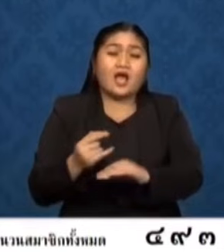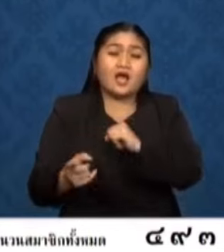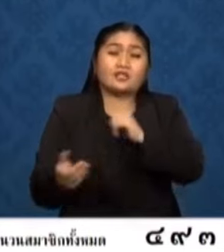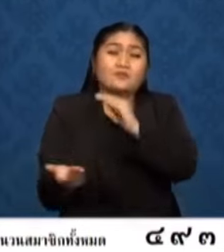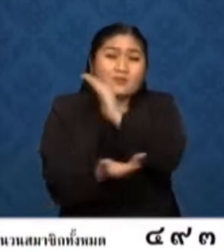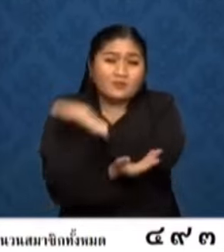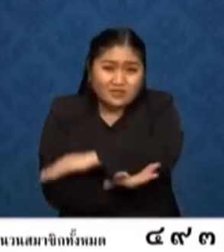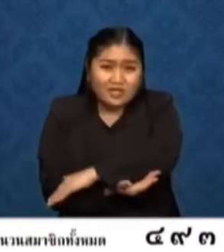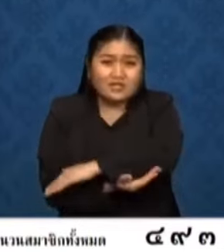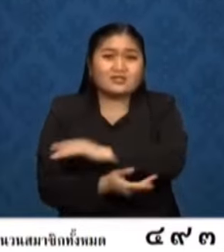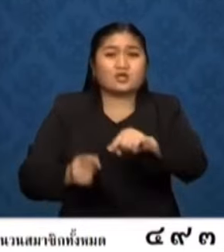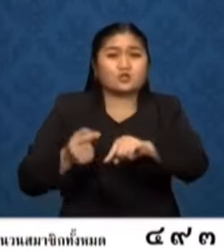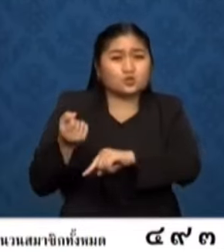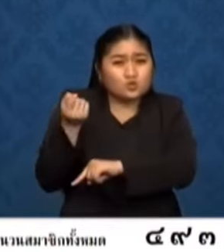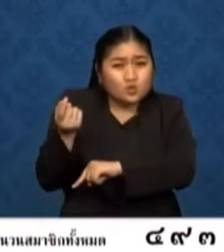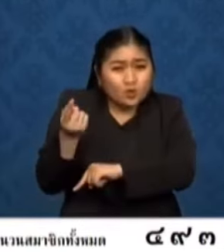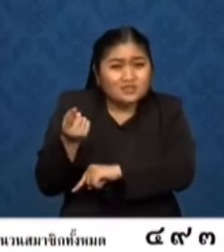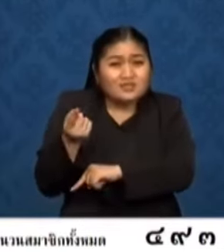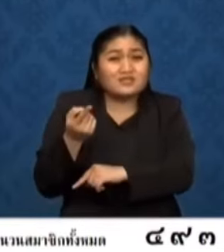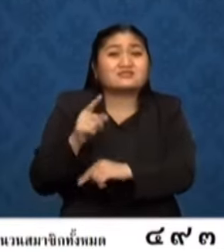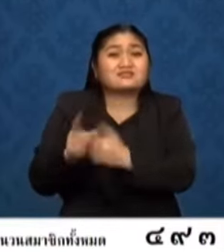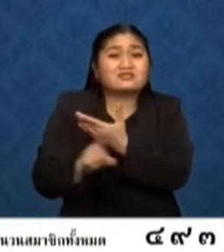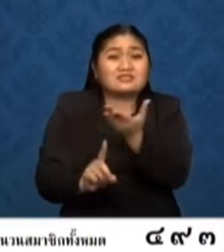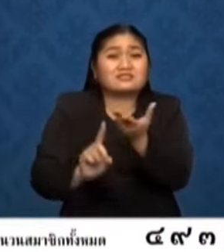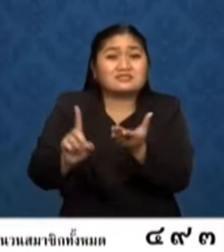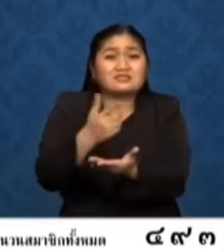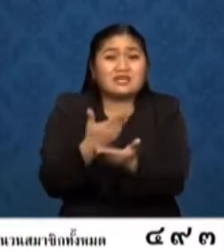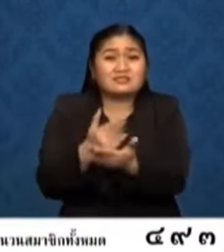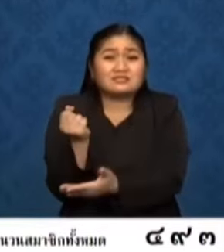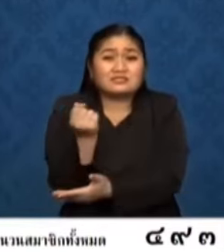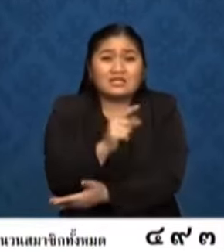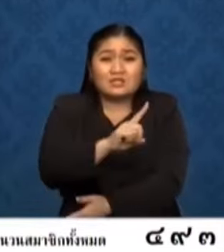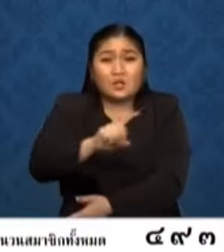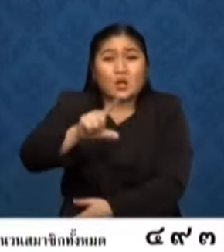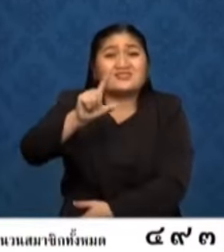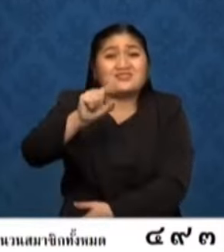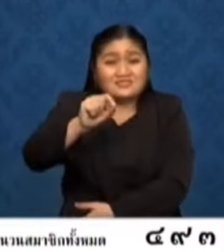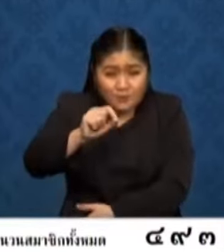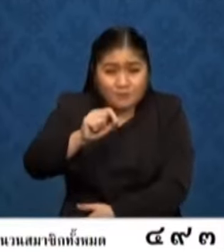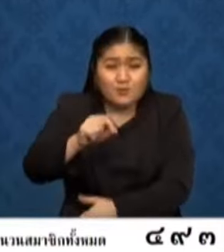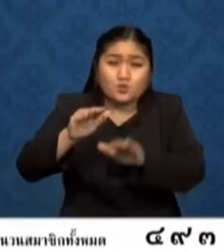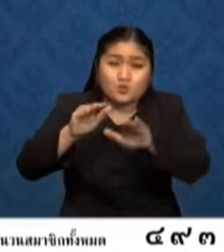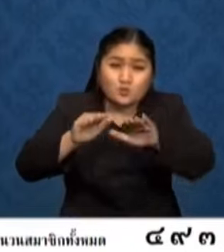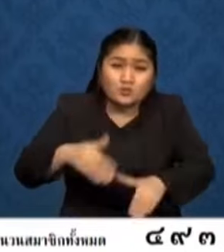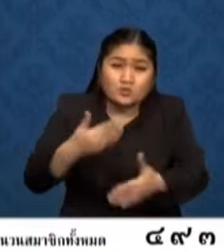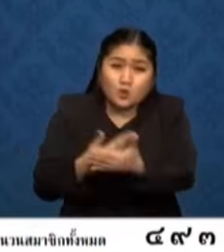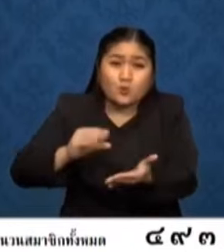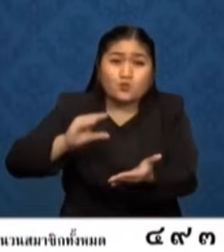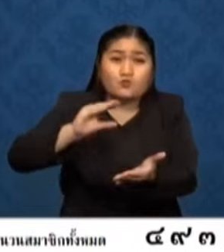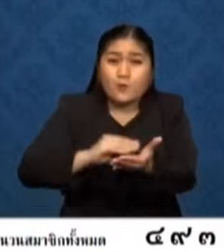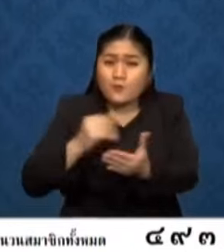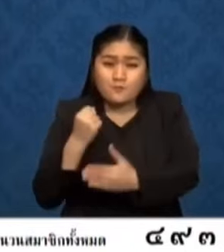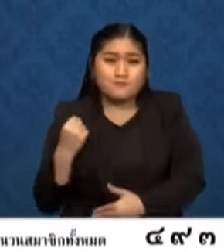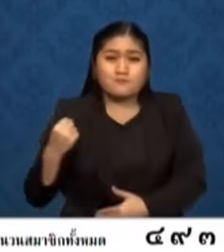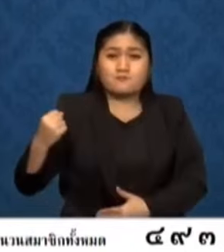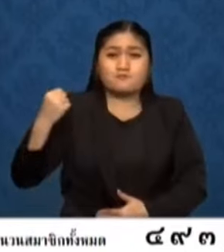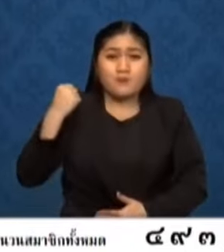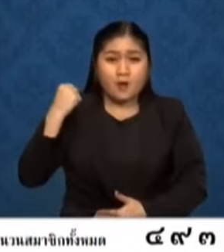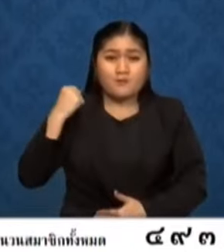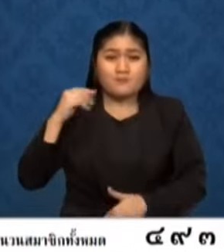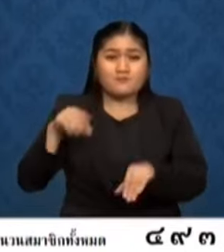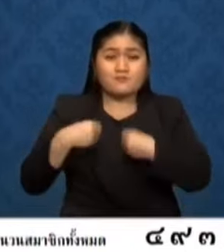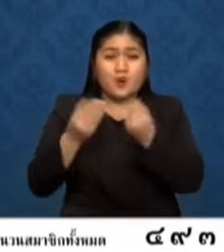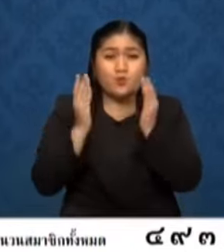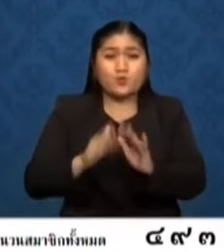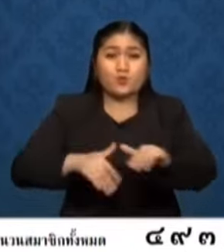ะเงินช่วยค่าตดอ้อยสดตันล 120 บาทเพื่อเป็การแ่งเบาพระต้นทุนสรางคามแ็แข็และความแ็งแรงให้กพ